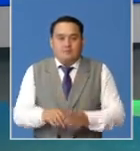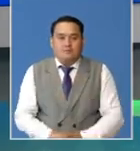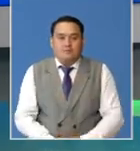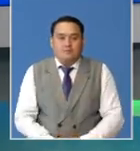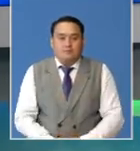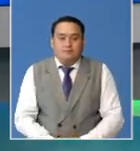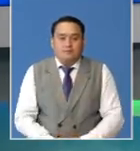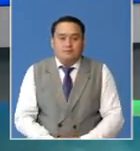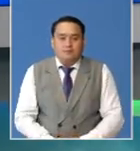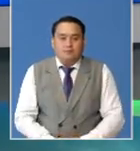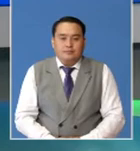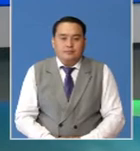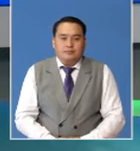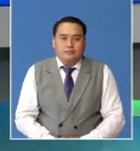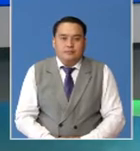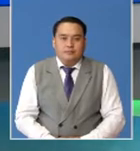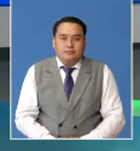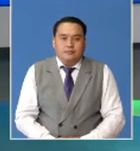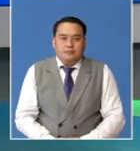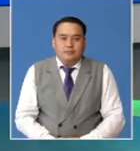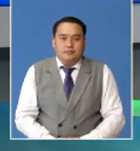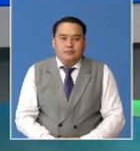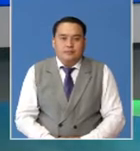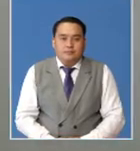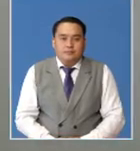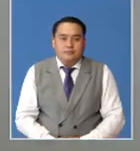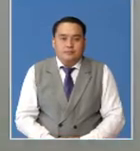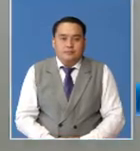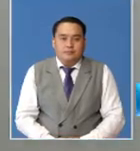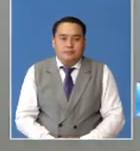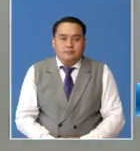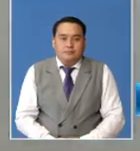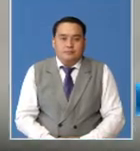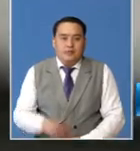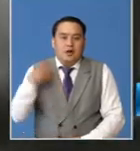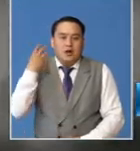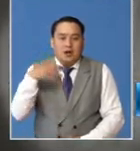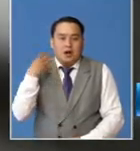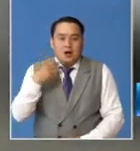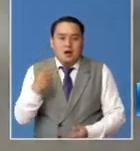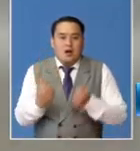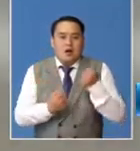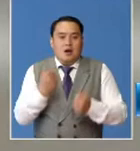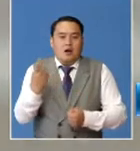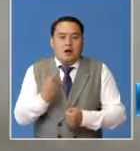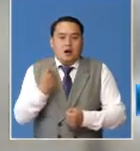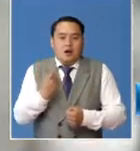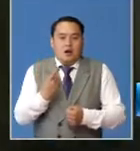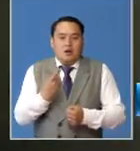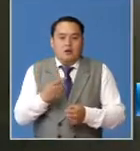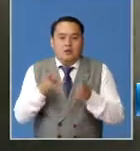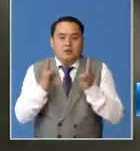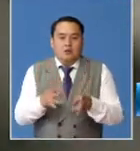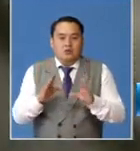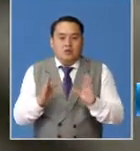Подробнее об этом и не только в блоке республиканских новостей. В Кызылорде действия автовладельца чуть не привели к